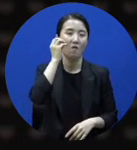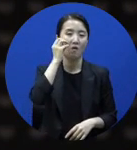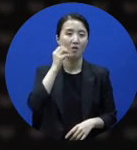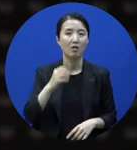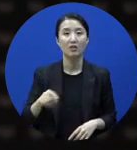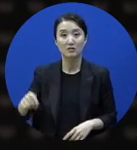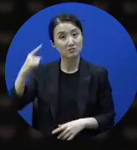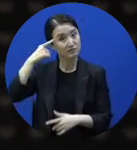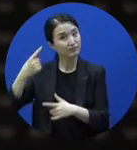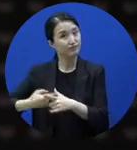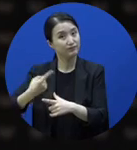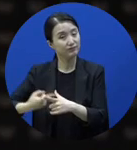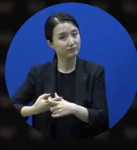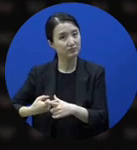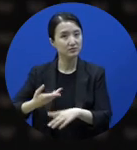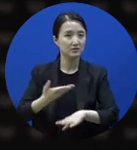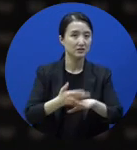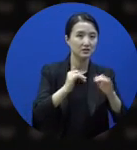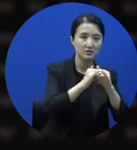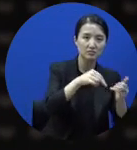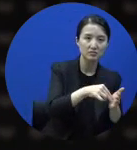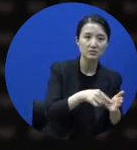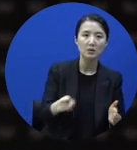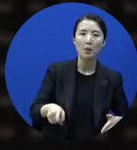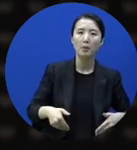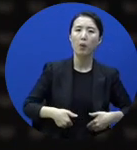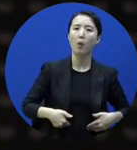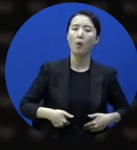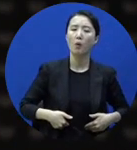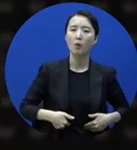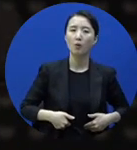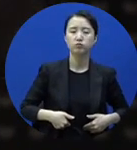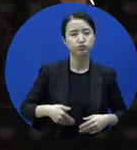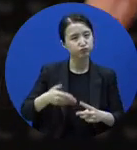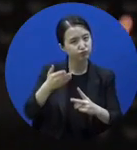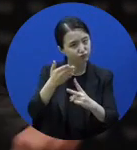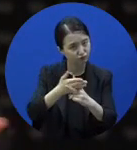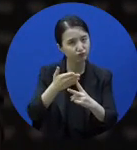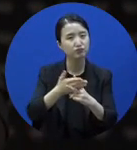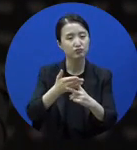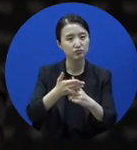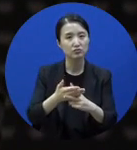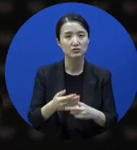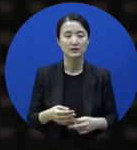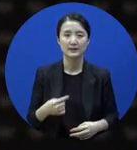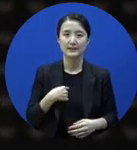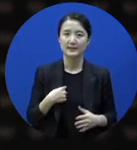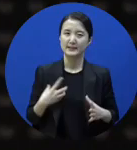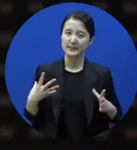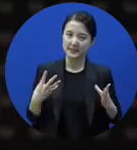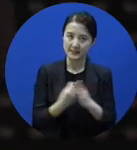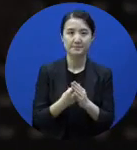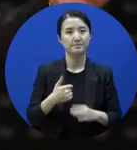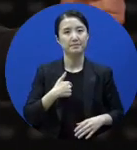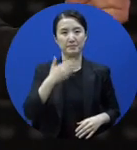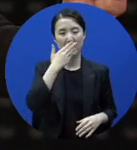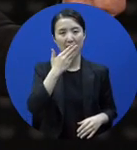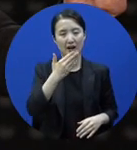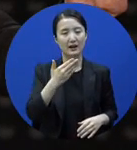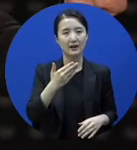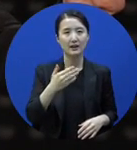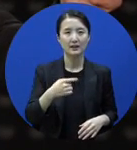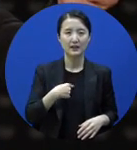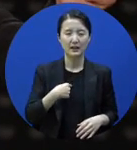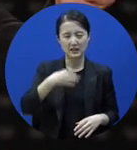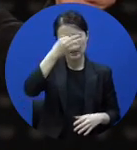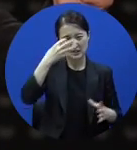또 다른 사람들은 필요로 할 거라고 생각합니다. 그런 식에 대한 관점으로 해서 내가 너무 완벽할 거라고 생각하지 말고 내가 필요한 누군가를 찾으면 되는